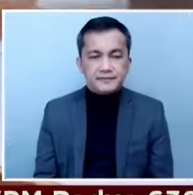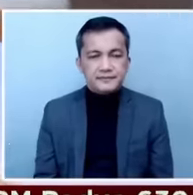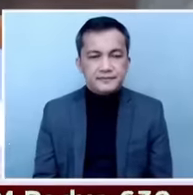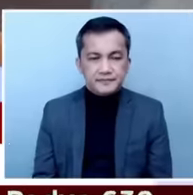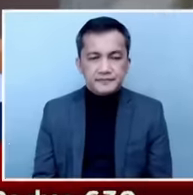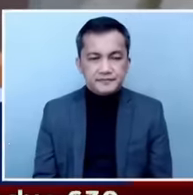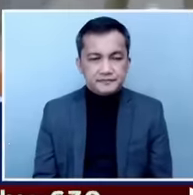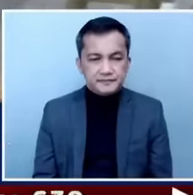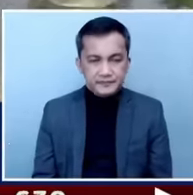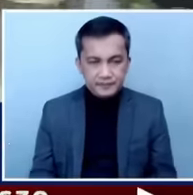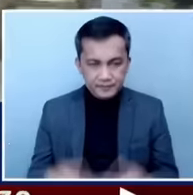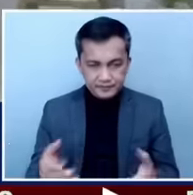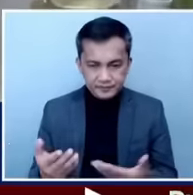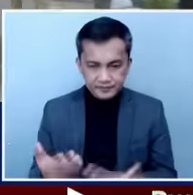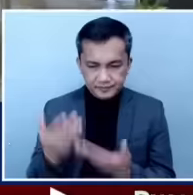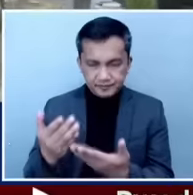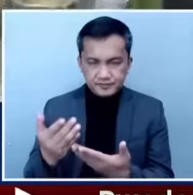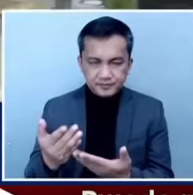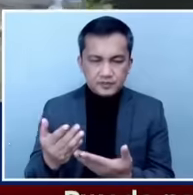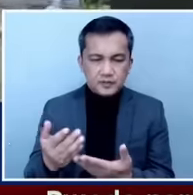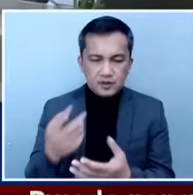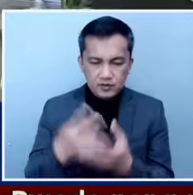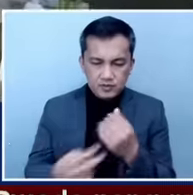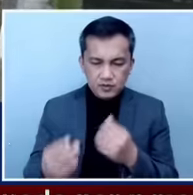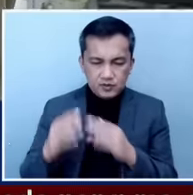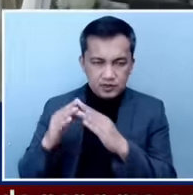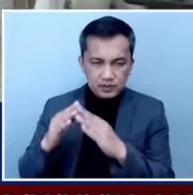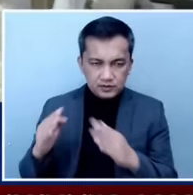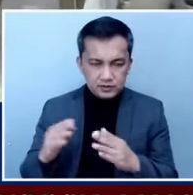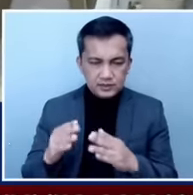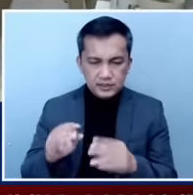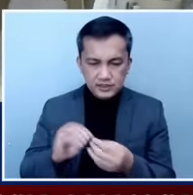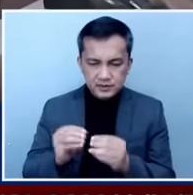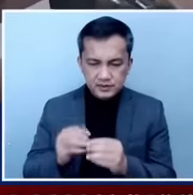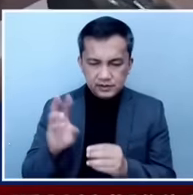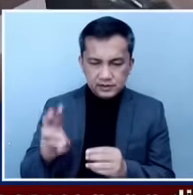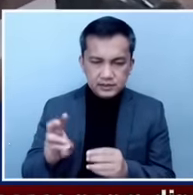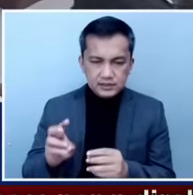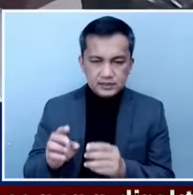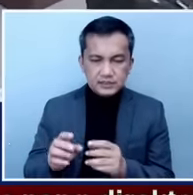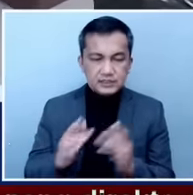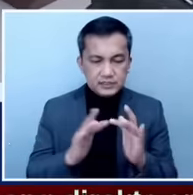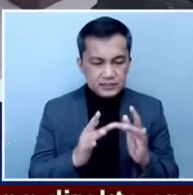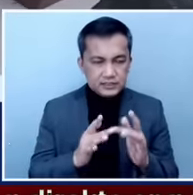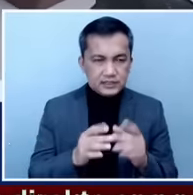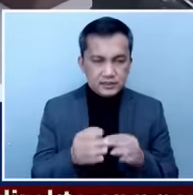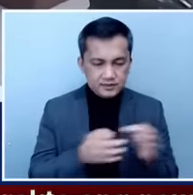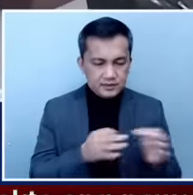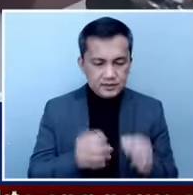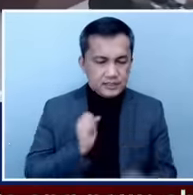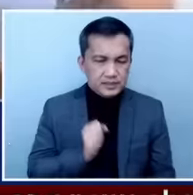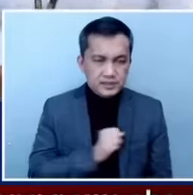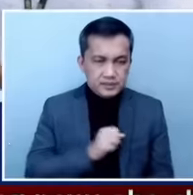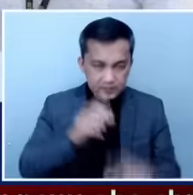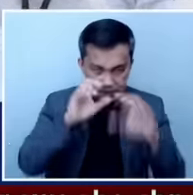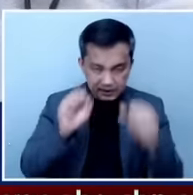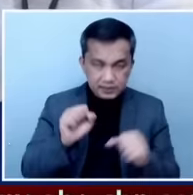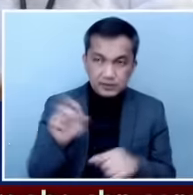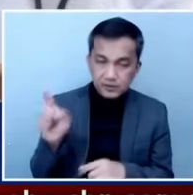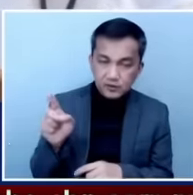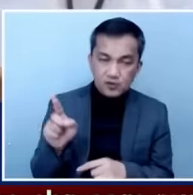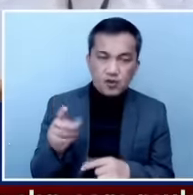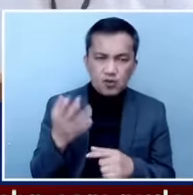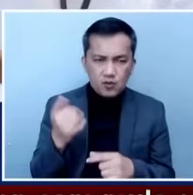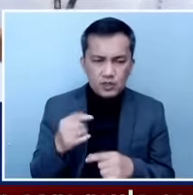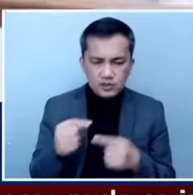Pagkatapos maghain ng resolution of both houses number 6, sa social media naman nagpaliwanag si Senate President Juan Miguel Zubiri kung bakit